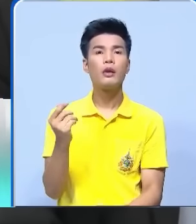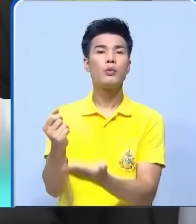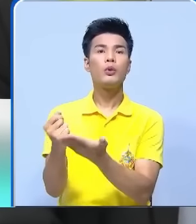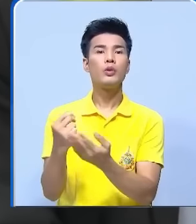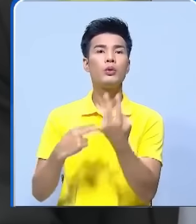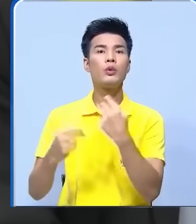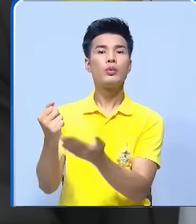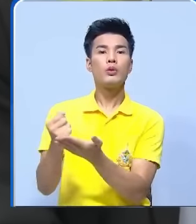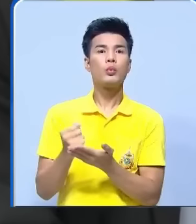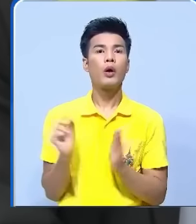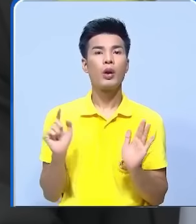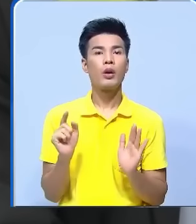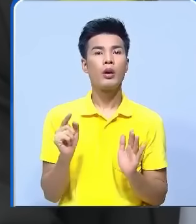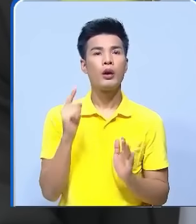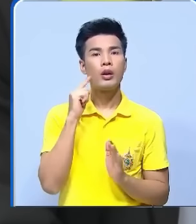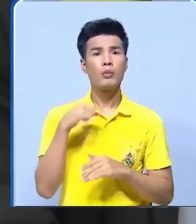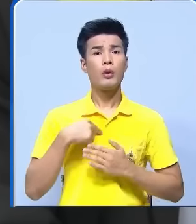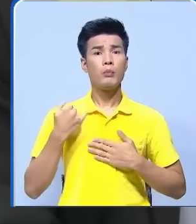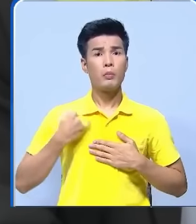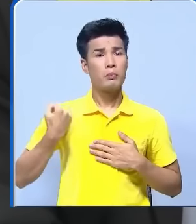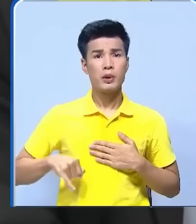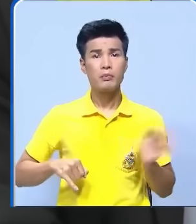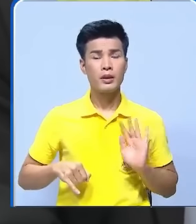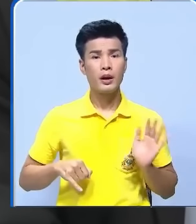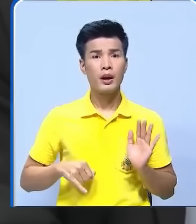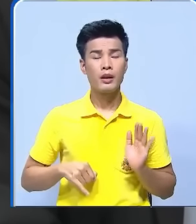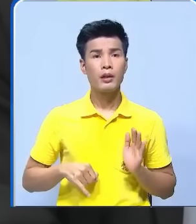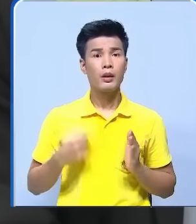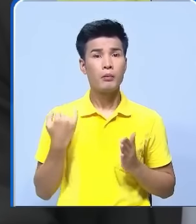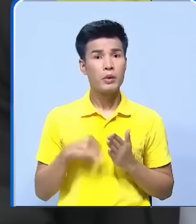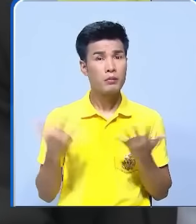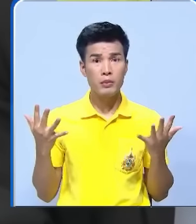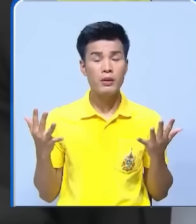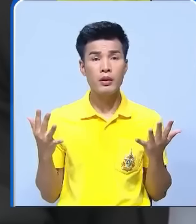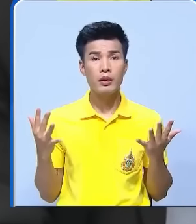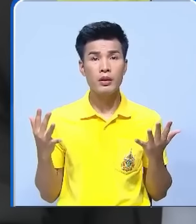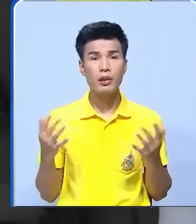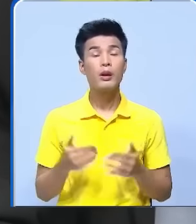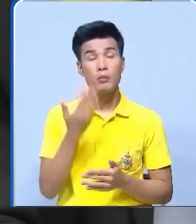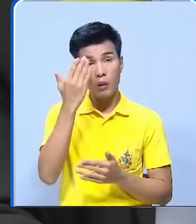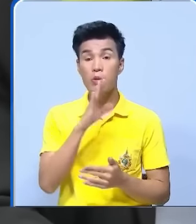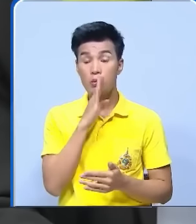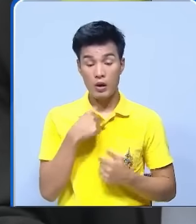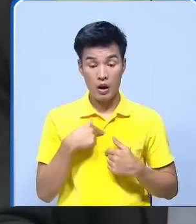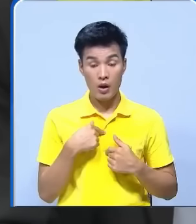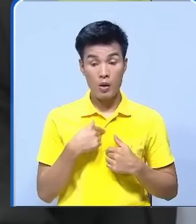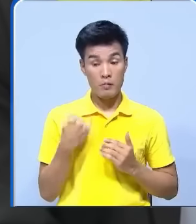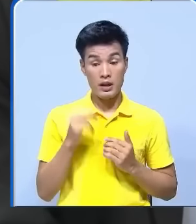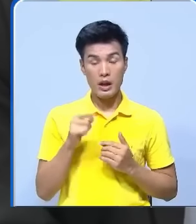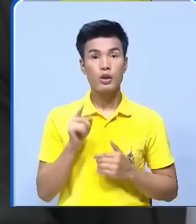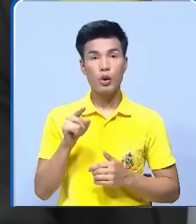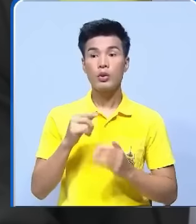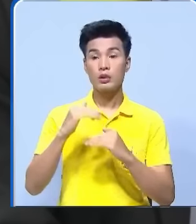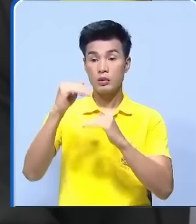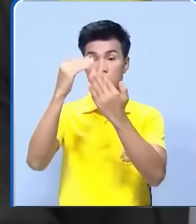ผมอย่างไรบ้างเพราะผมคิดว่าผมไม่ได้เป็นคนผิดเพราะผมไม่ได้ติดเงื่อนไขอะไรเลยอะไรสักอย่างเดียวซึ่งถ้าผมผิดคุณสมบัติอ่ะผมต้องตรงแต่การประกาศราย